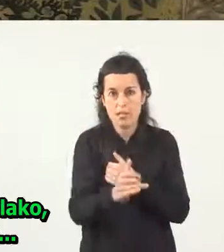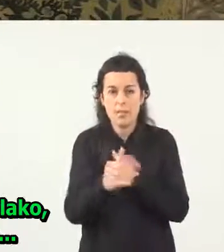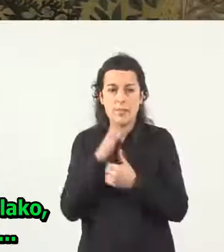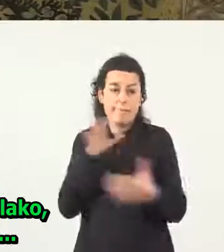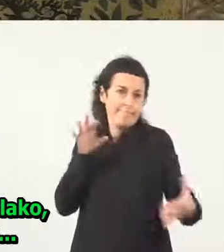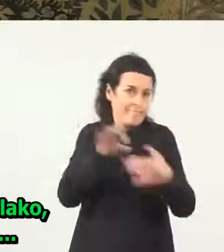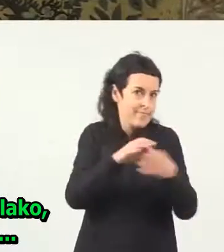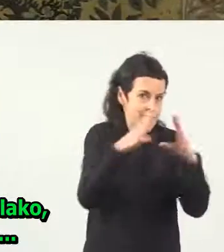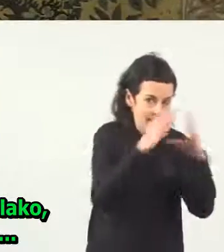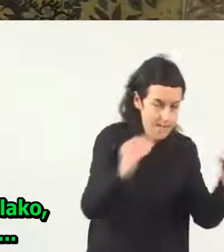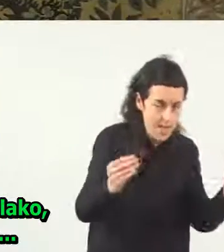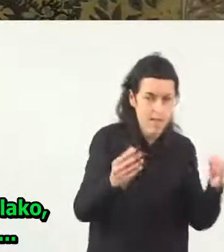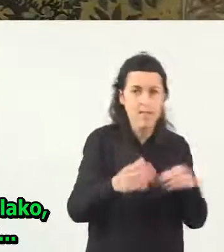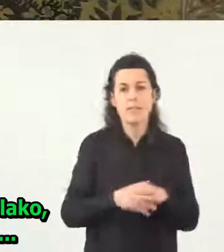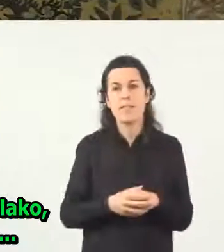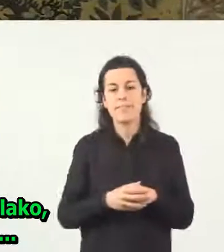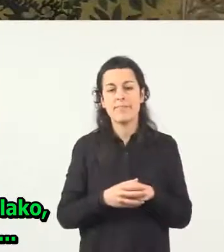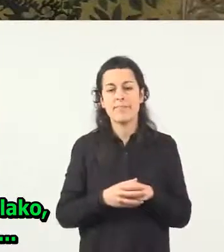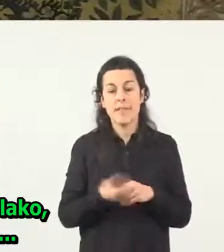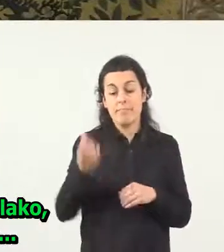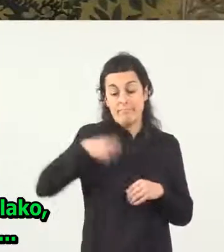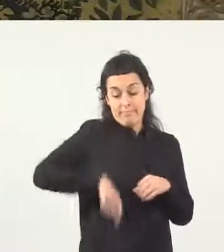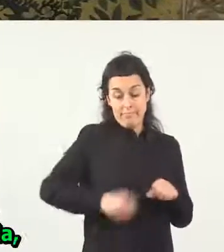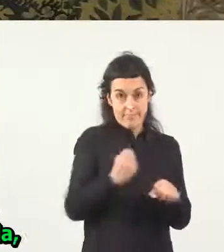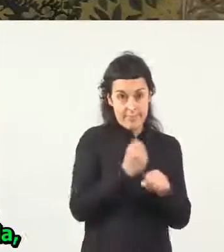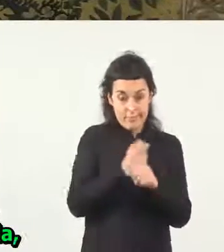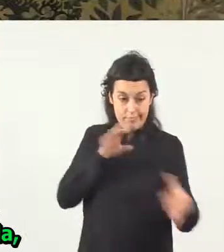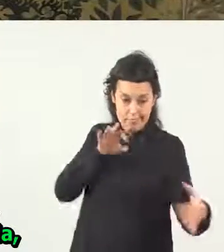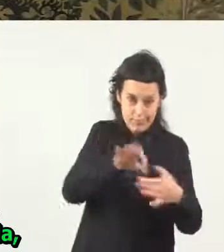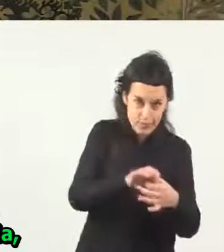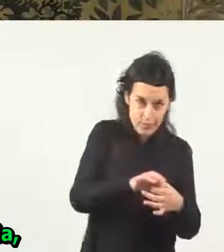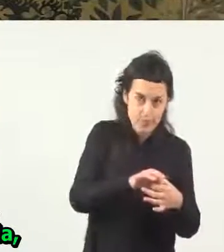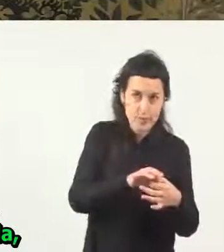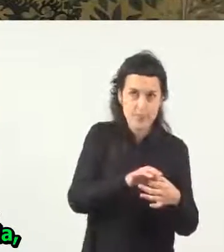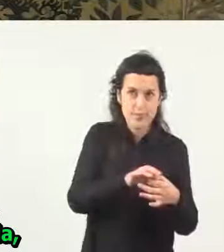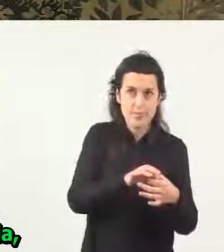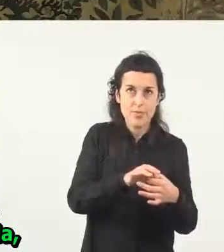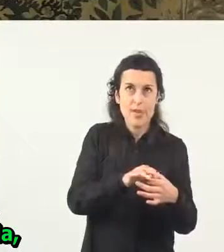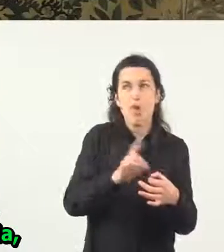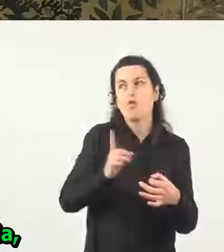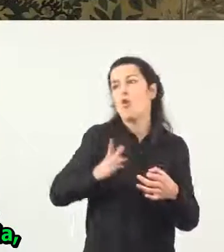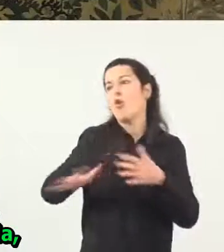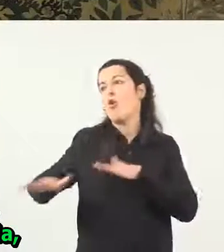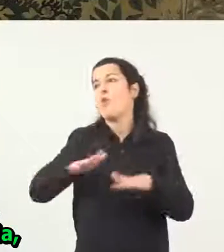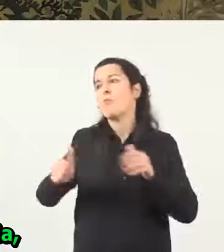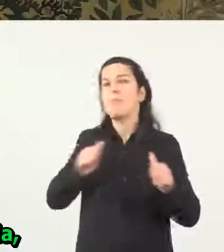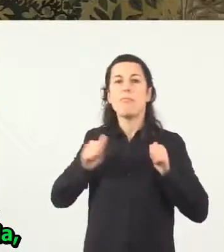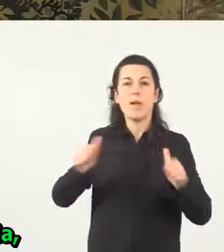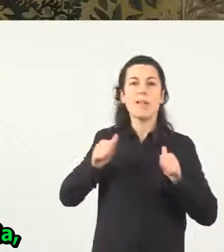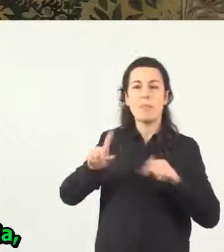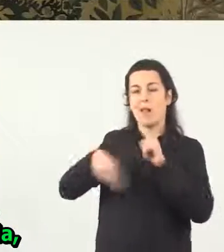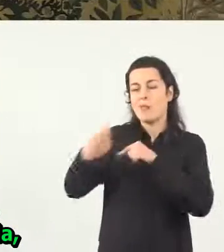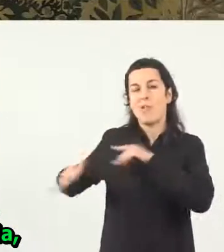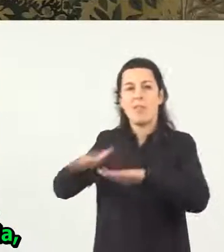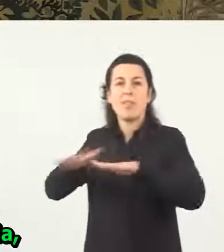dagoelako, lanbide profesionalarekin lotuago dagoelako, ez da inbeste, ez bakarrik aktivismoarekin, ez da, baina, bueno, da